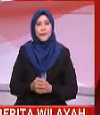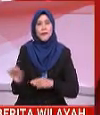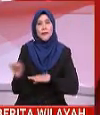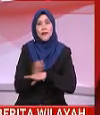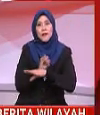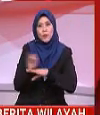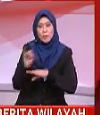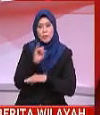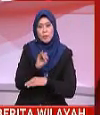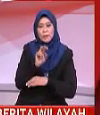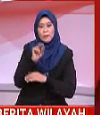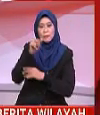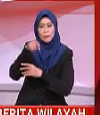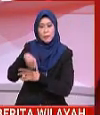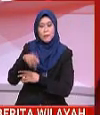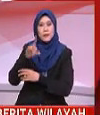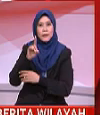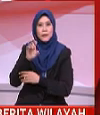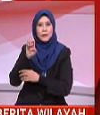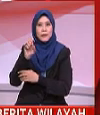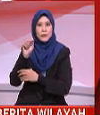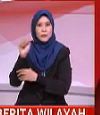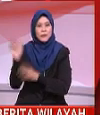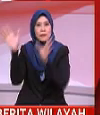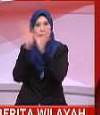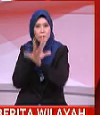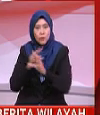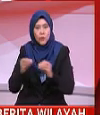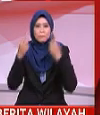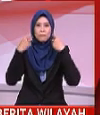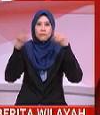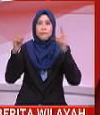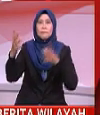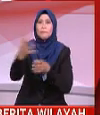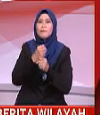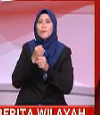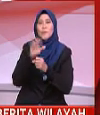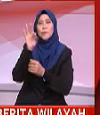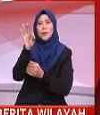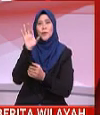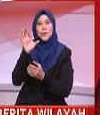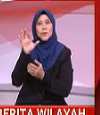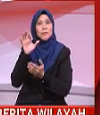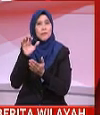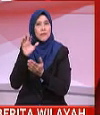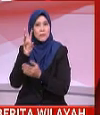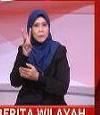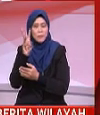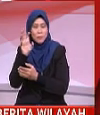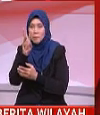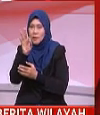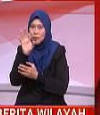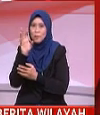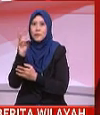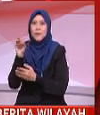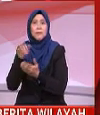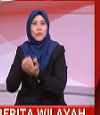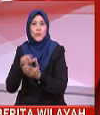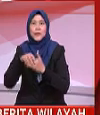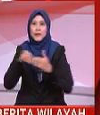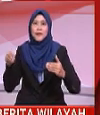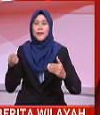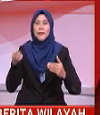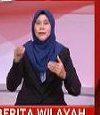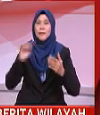Industri inap desa di Sarawak berjaya mencatatkan pendapatan lebih RM936,000 sepanjang 9 bulan pertama